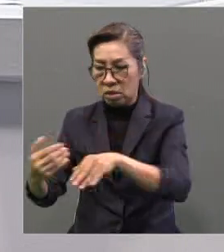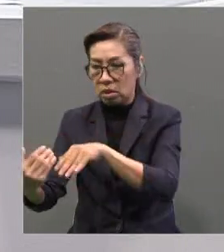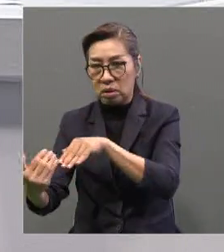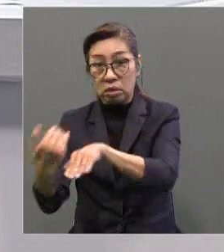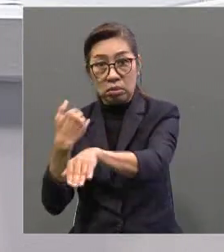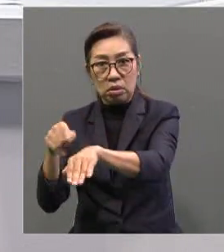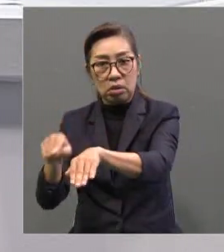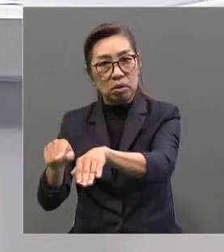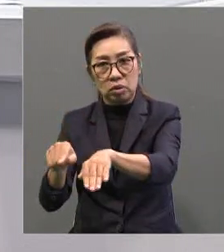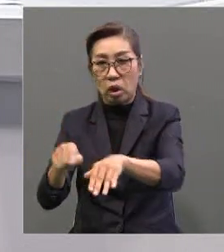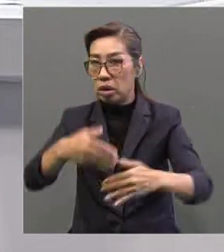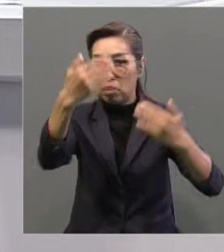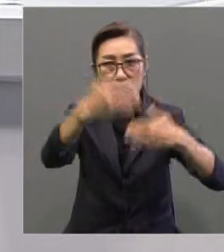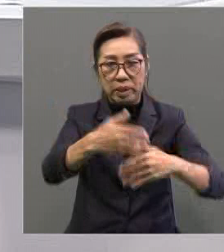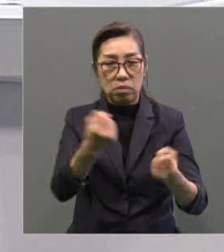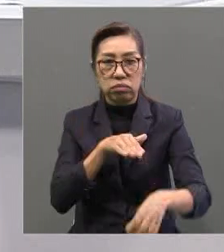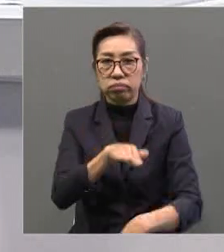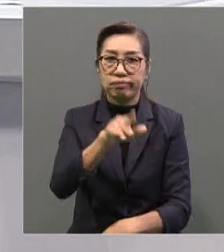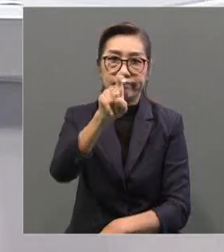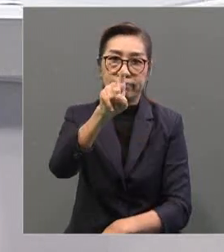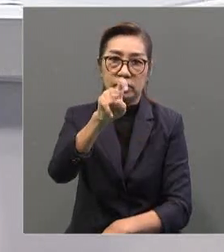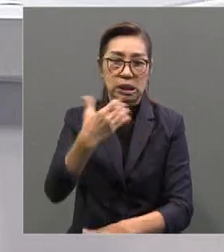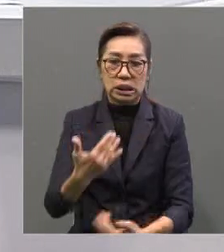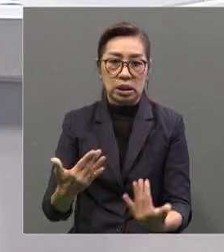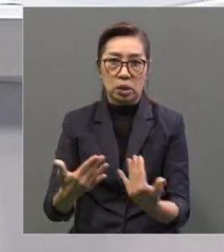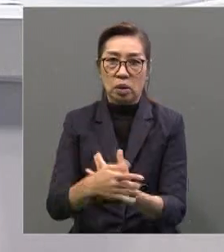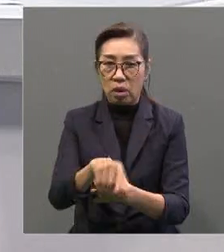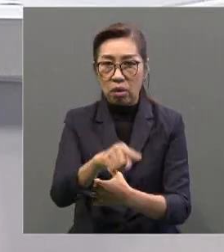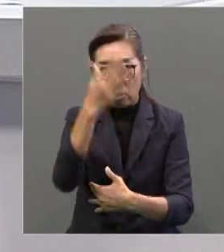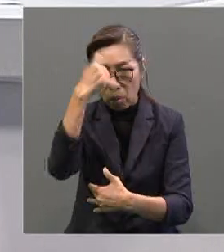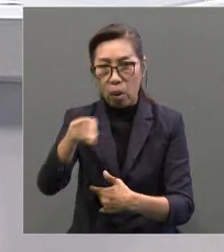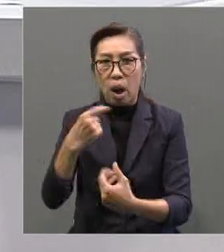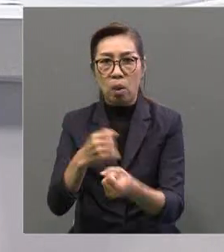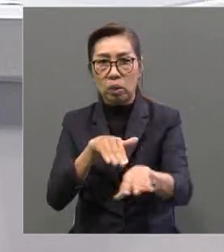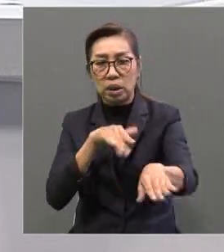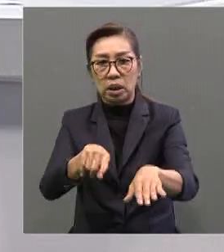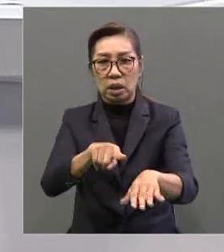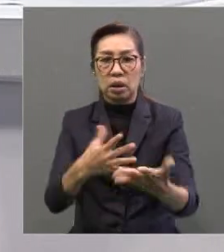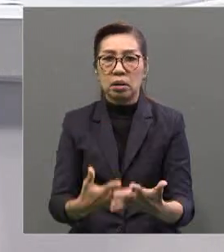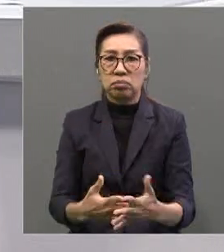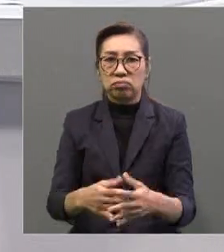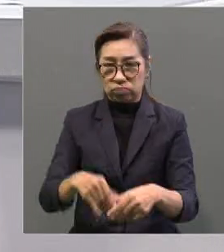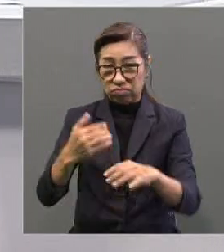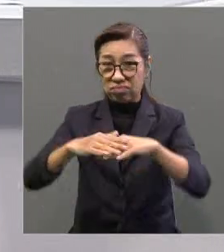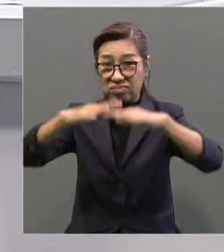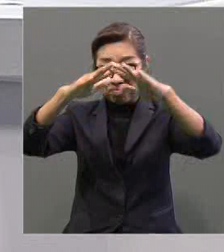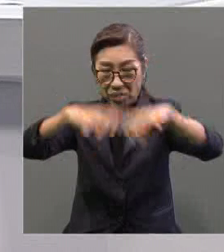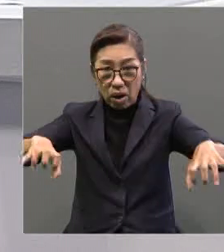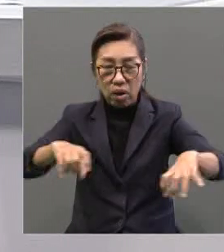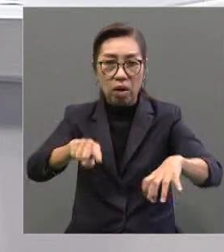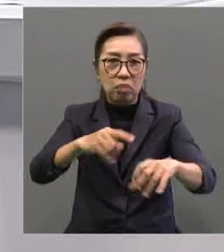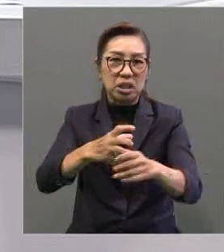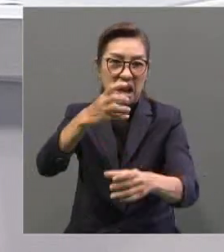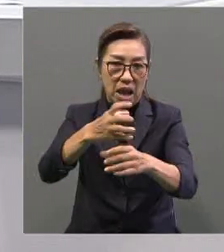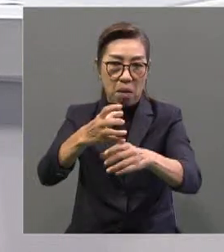ดก่อนนะปิดไปเลยนะครับไม่สามารถที่สัญจรผ่านในบริเวณจุดที่เกิดเหตุได้ซากปรักหักพังที่มีขนาดใหญ่ทั้งแท่ง